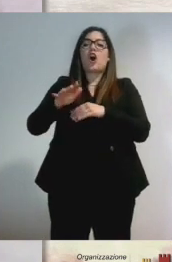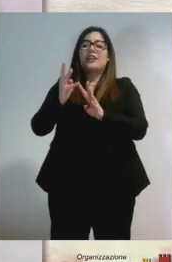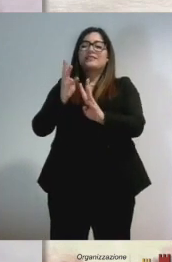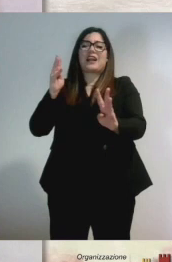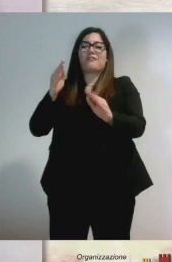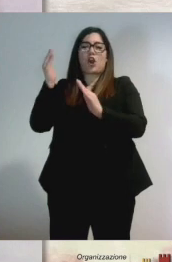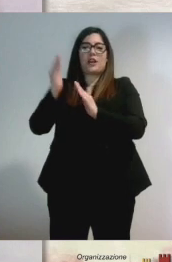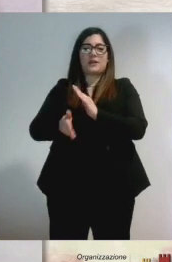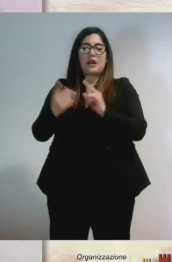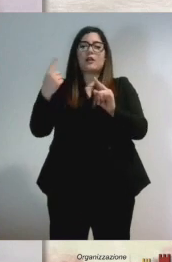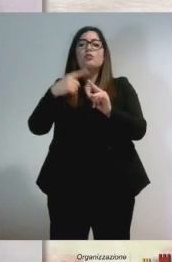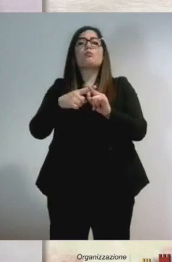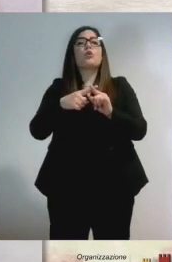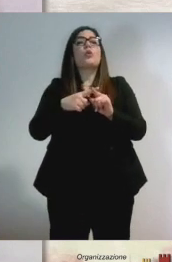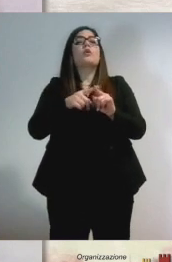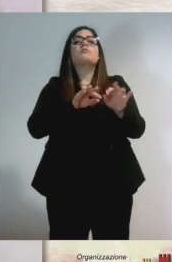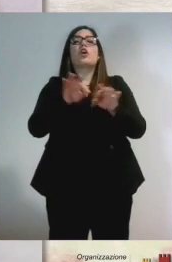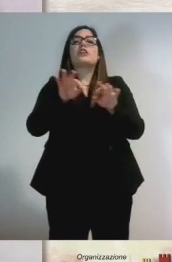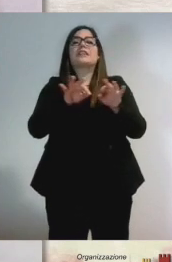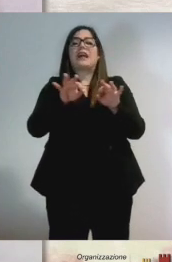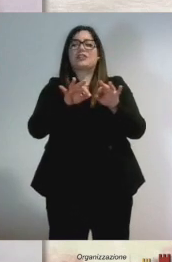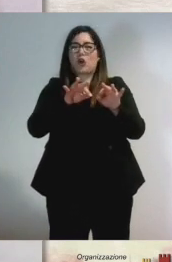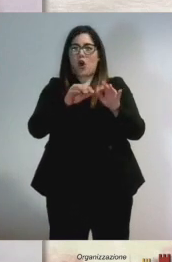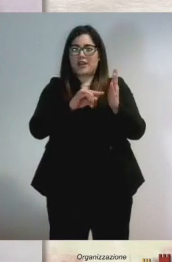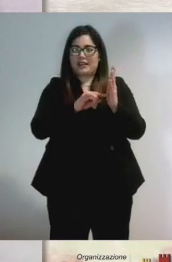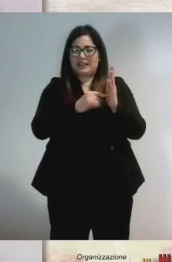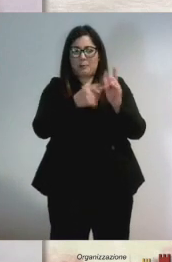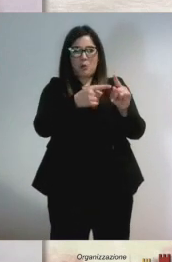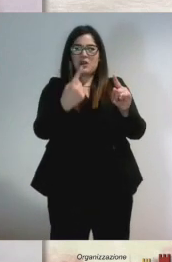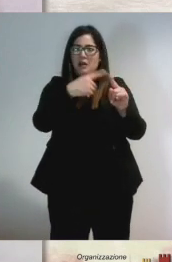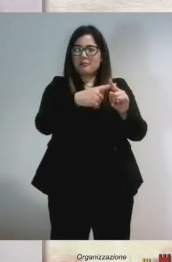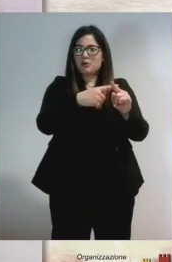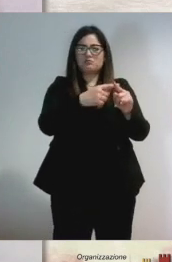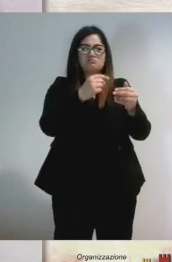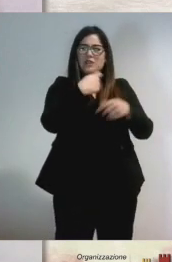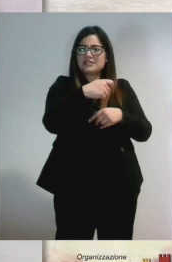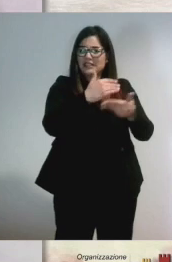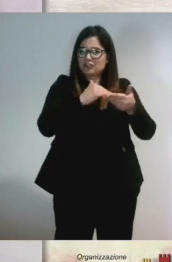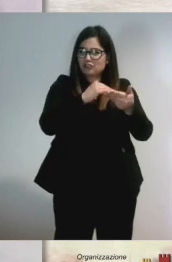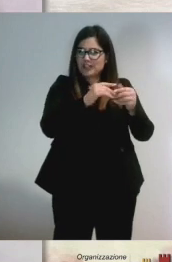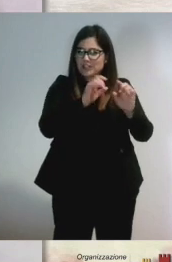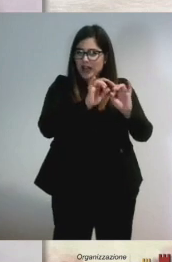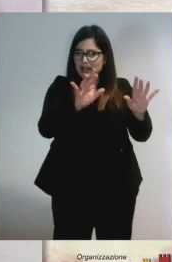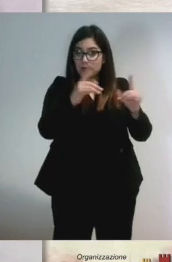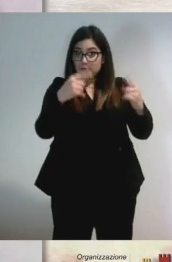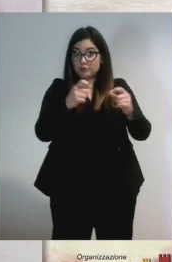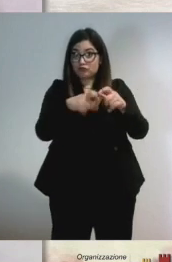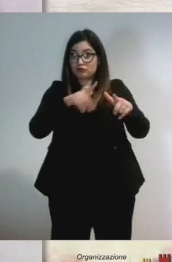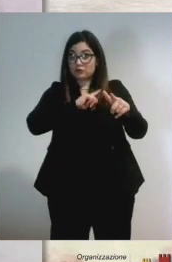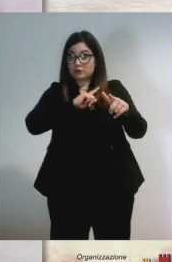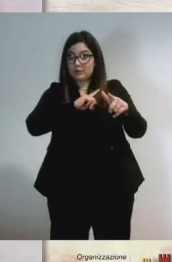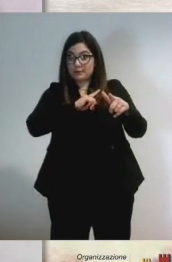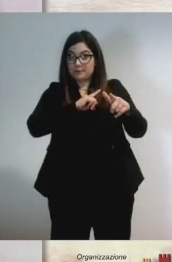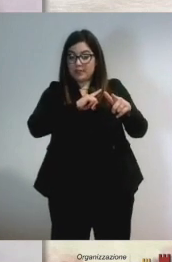repubblica con il Presidente dell'Associazione libera che anche nella mia città è un parere